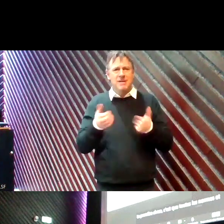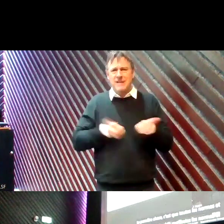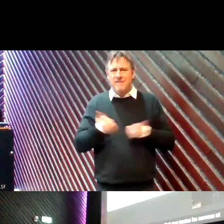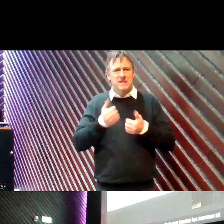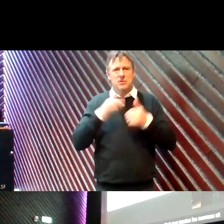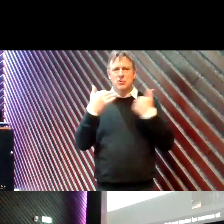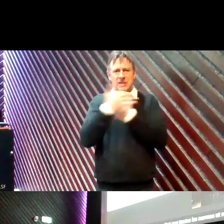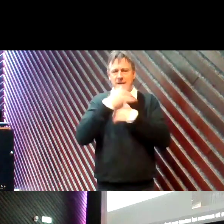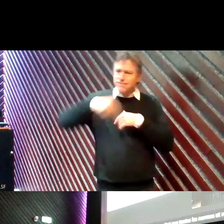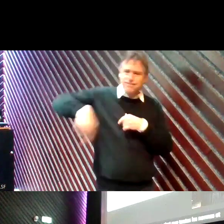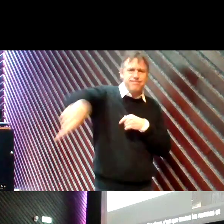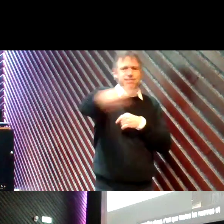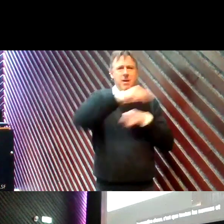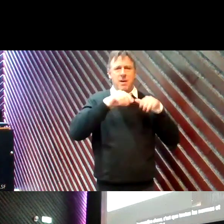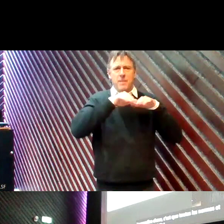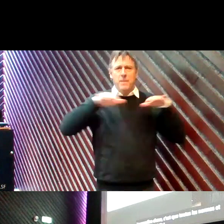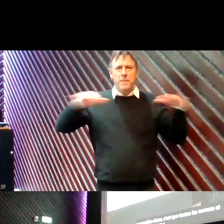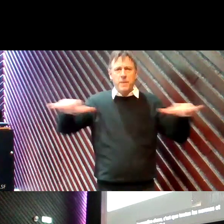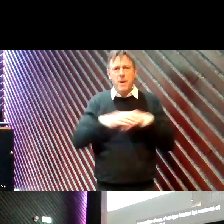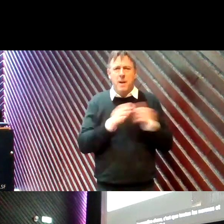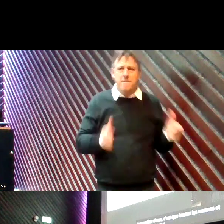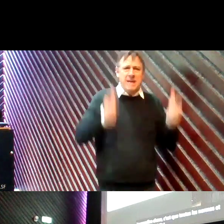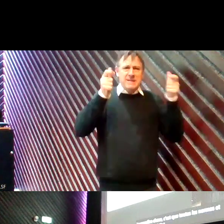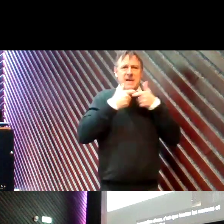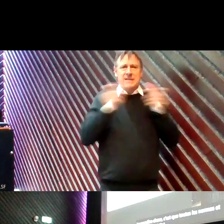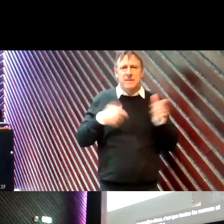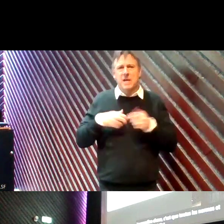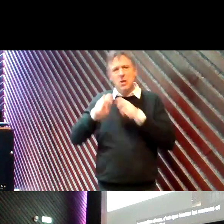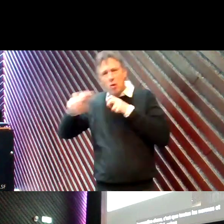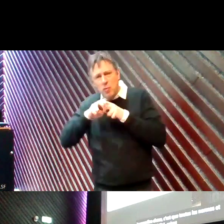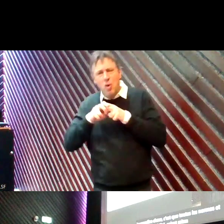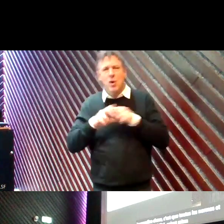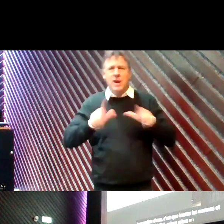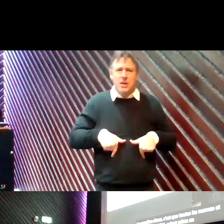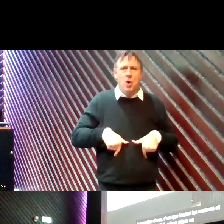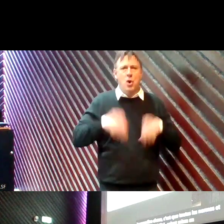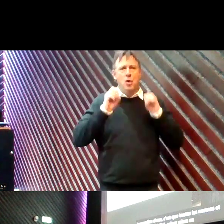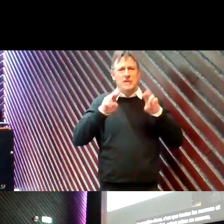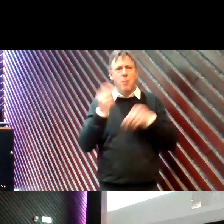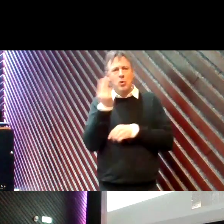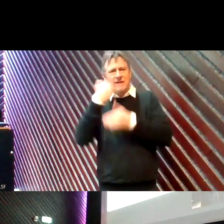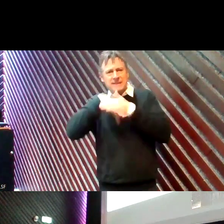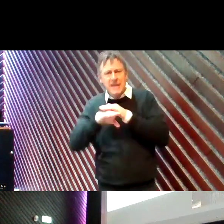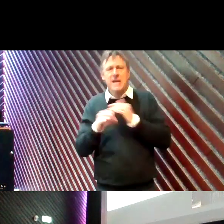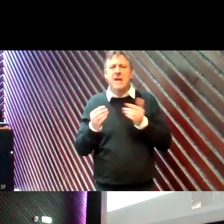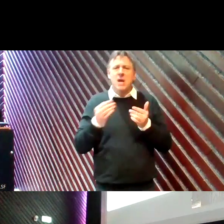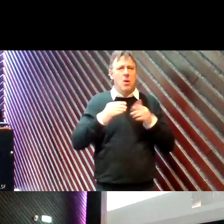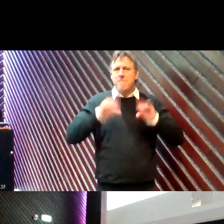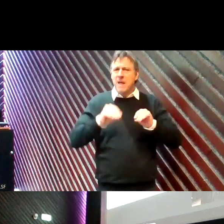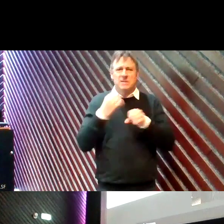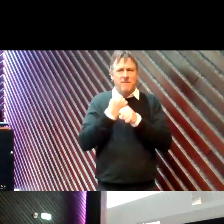qui sont donnés. La collectivité, le cadre d'acquis, les transports, de l'école, de l'enseignement supérieur, des lieux de travail,